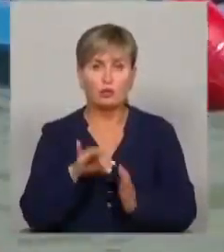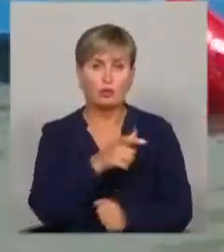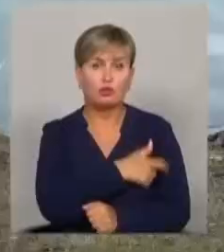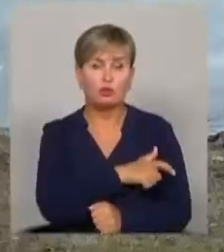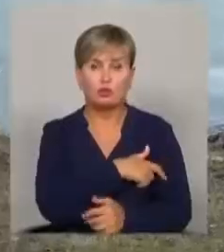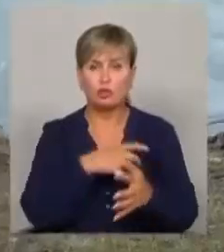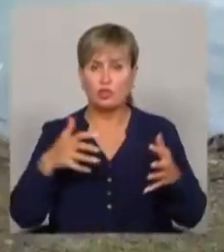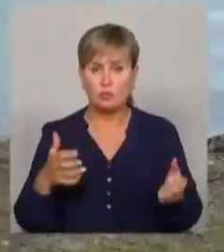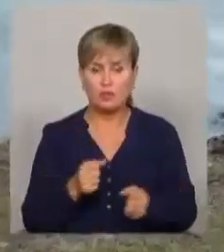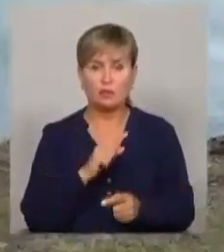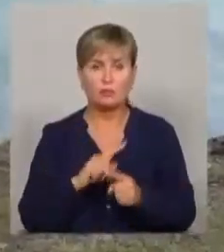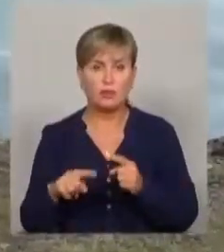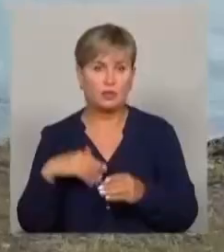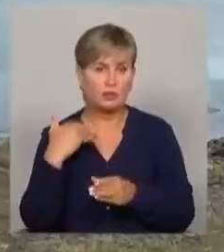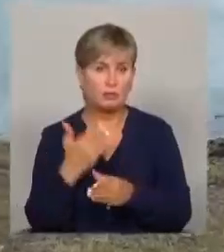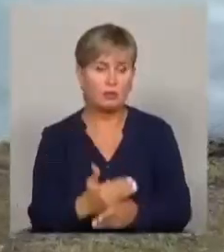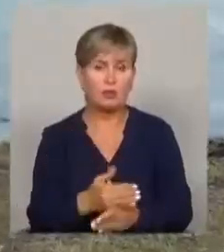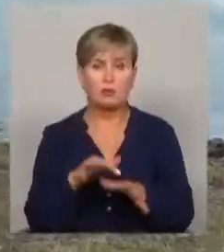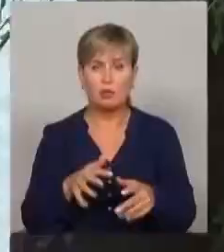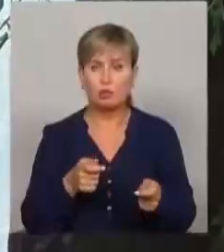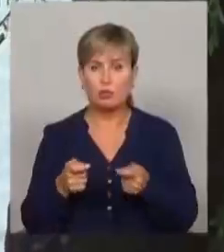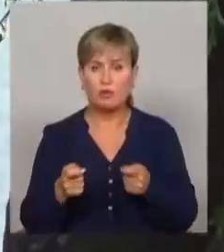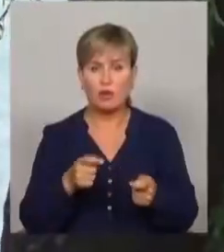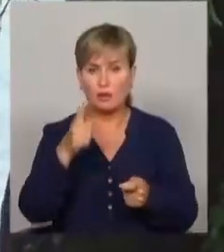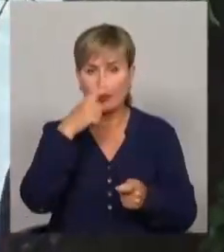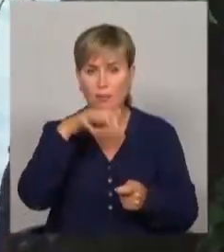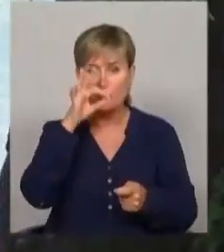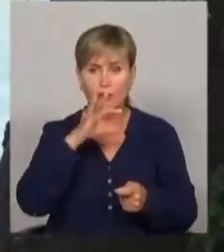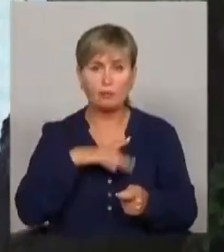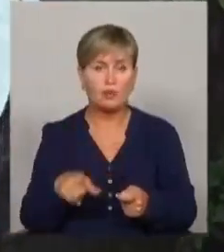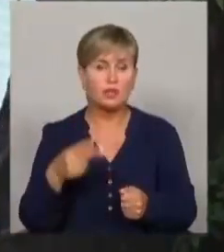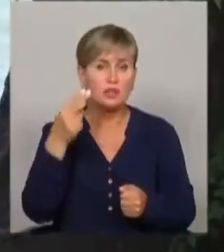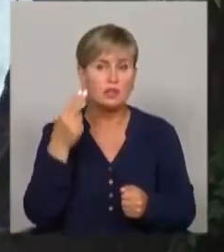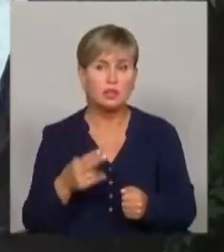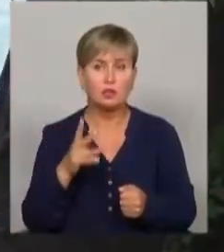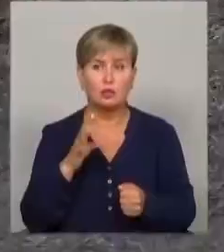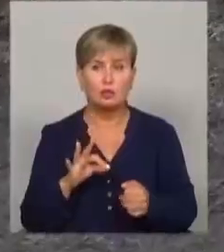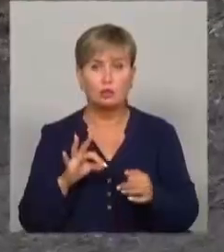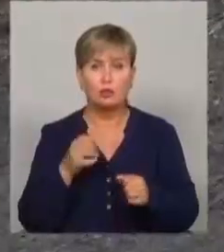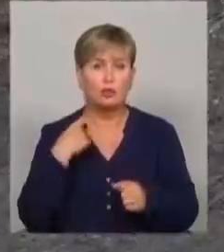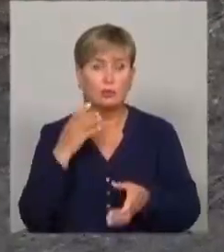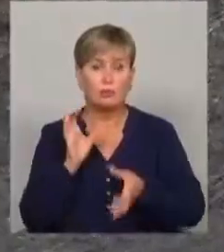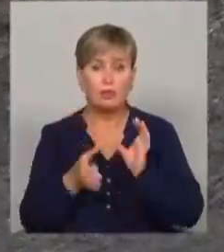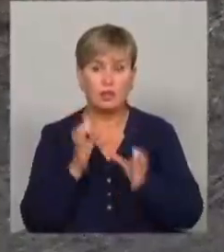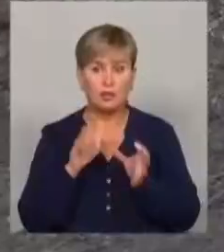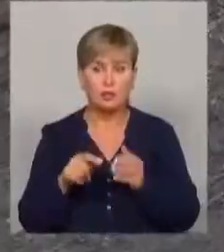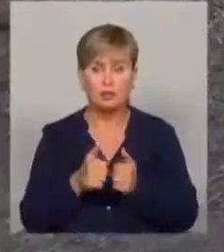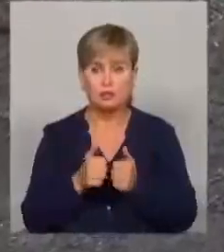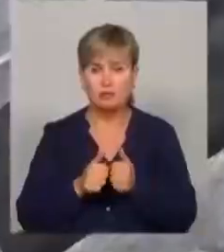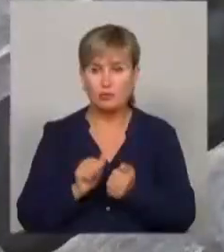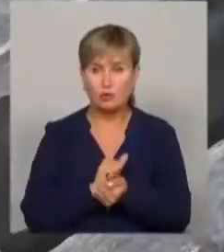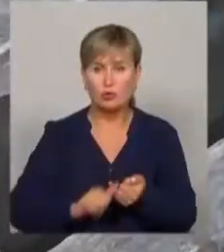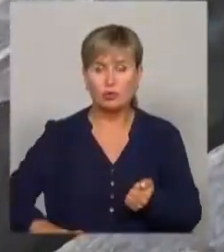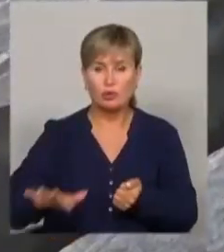спасатели подоспели вовремя как отметили в местном управлении полиции парень был совершенно трезв однако случае распитие спиртных напитков на берегу знаменитого